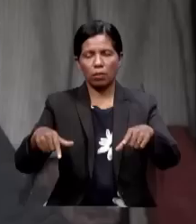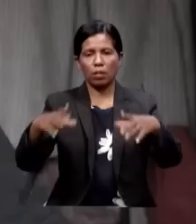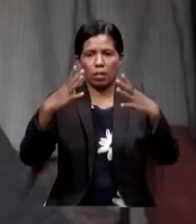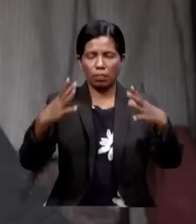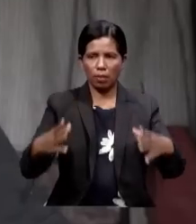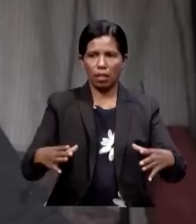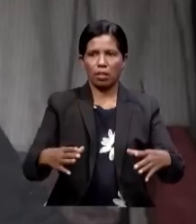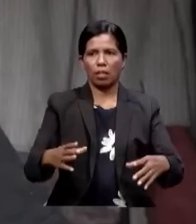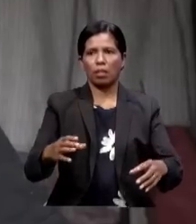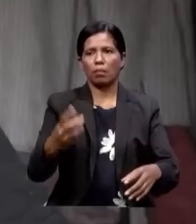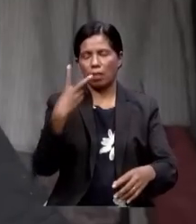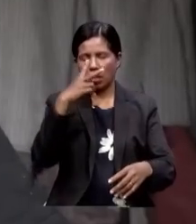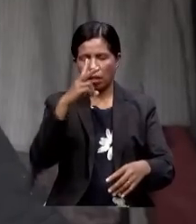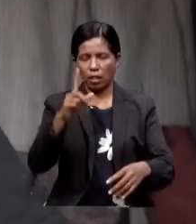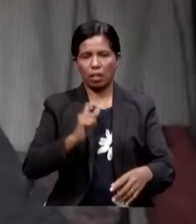say husi uma batibar.